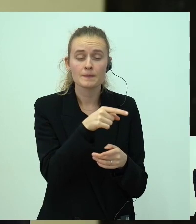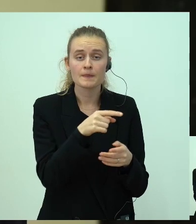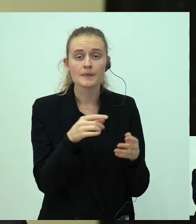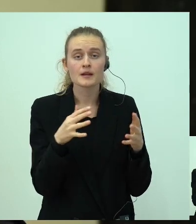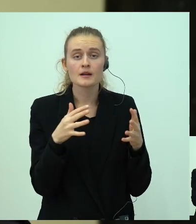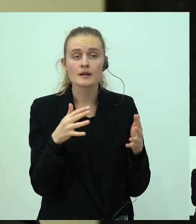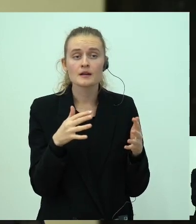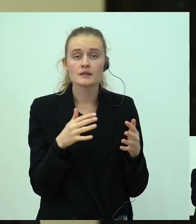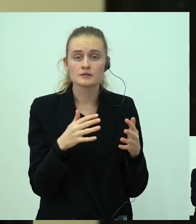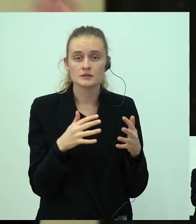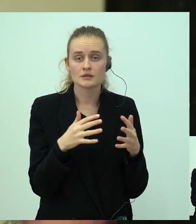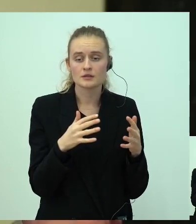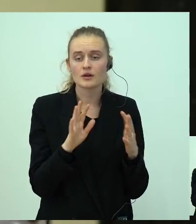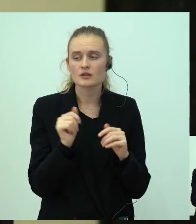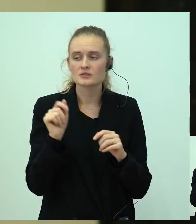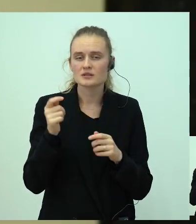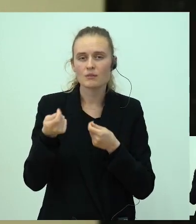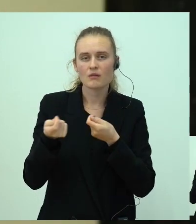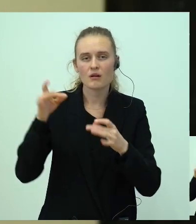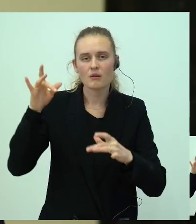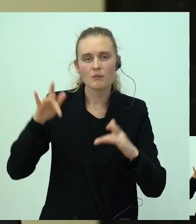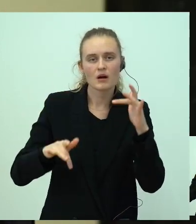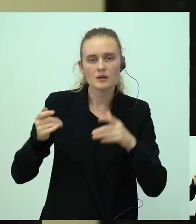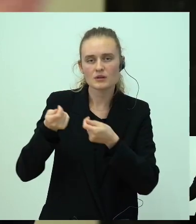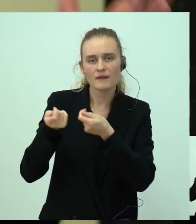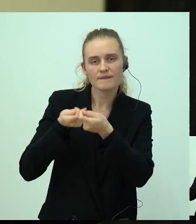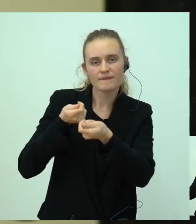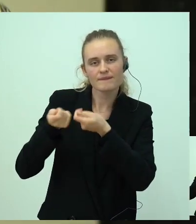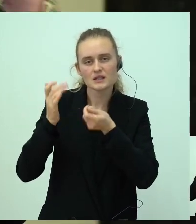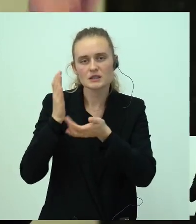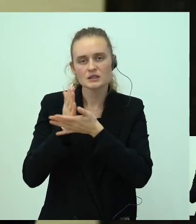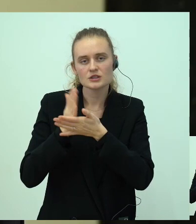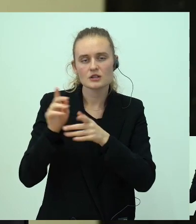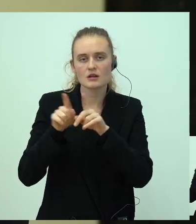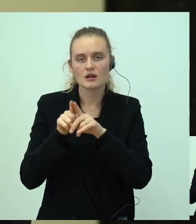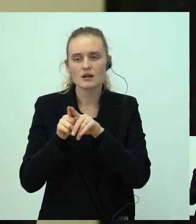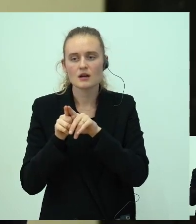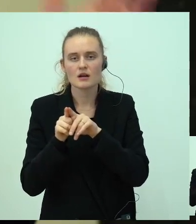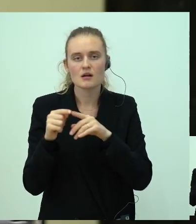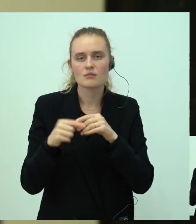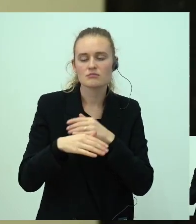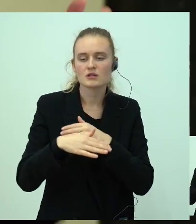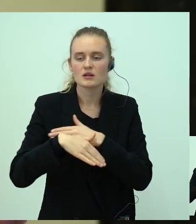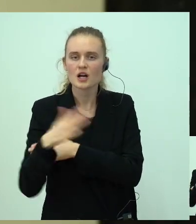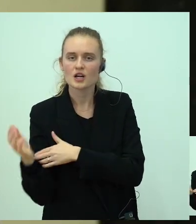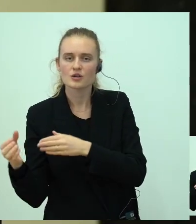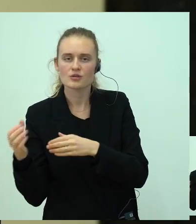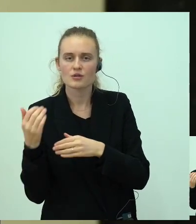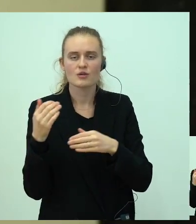dirba su mūsų protais, jos pradeda tuos vidinius karus, susipriešinimą tarp kairiųjų ir